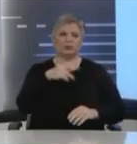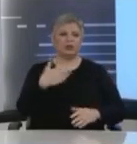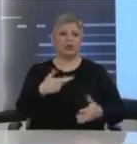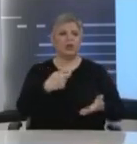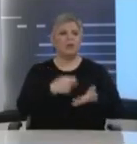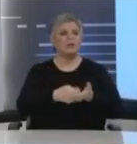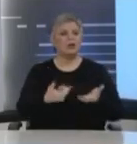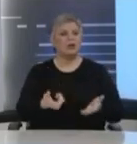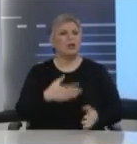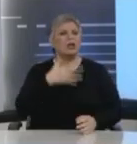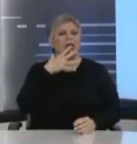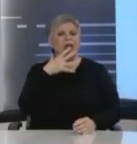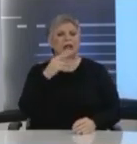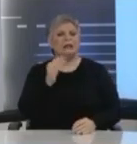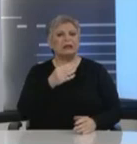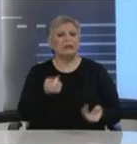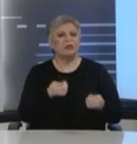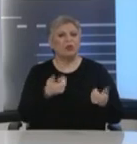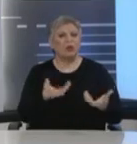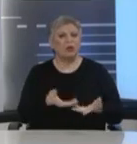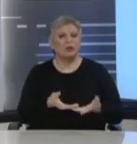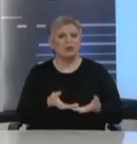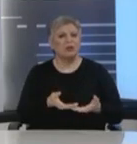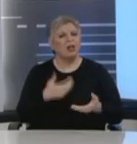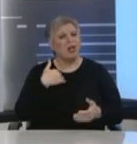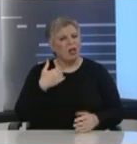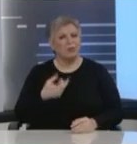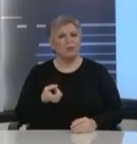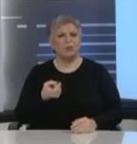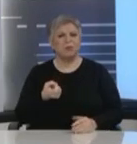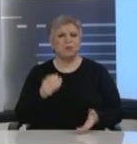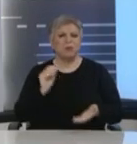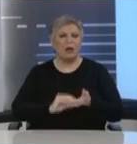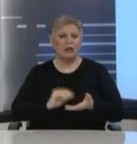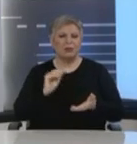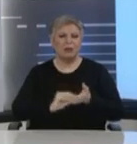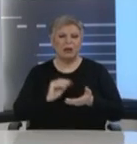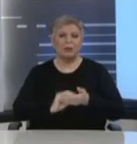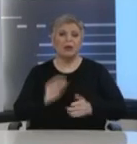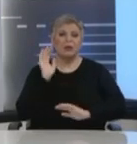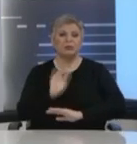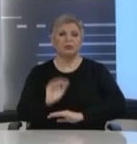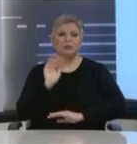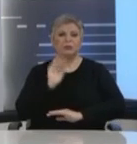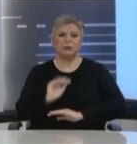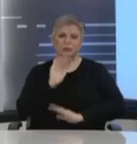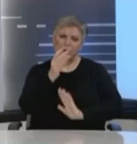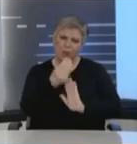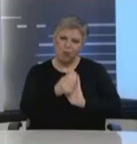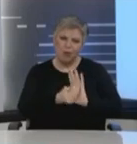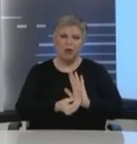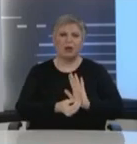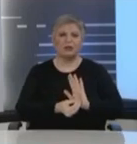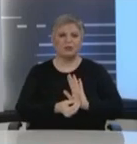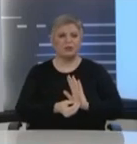Γιατί άραγε το κάνετε αυτό, κύριε Τσίπρα? Σας έχουμε προκαλέσει πάρα πολλές φορές εδώ μέσα στη Βουλή από αυτό το βήμα.